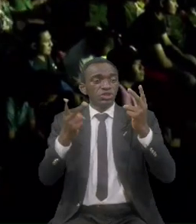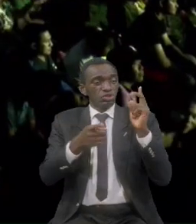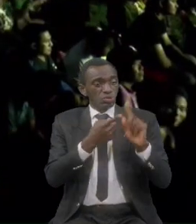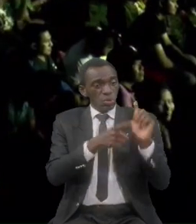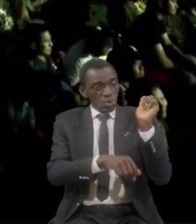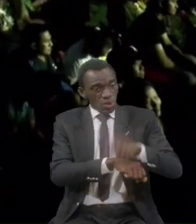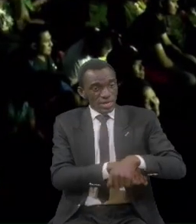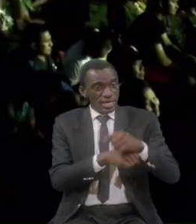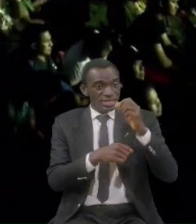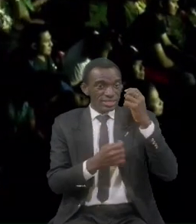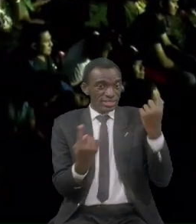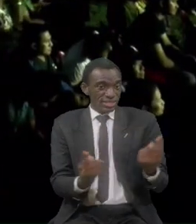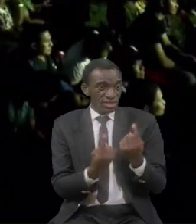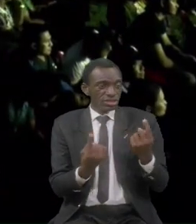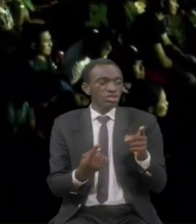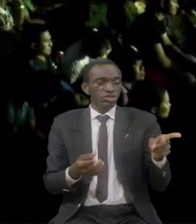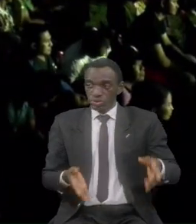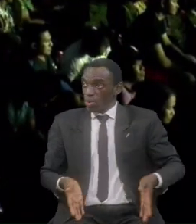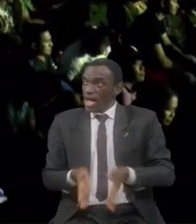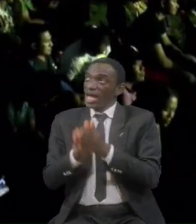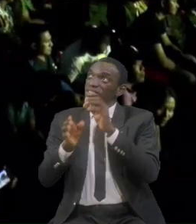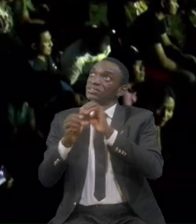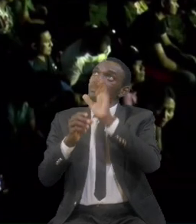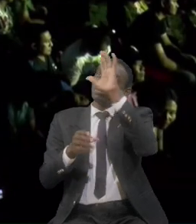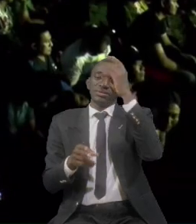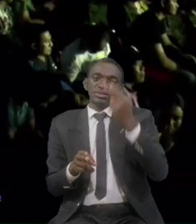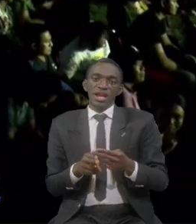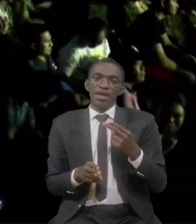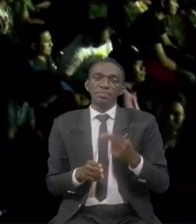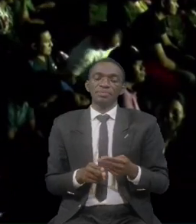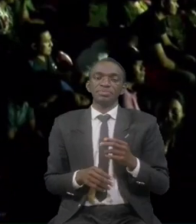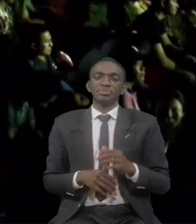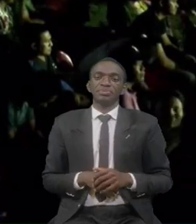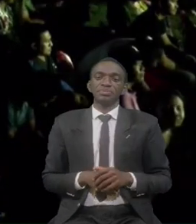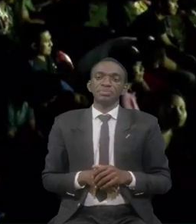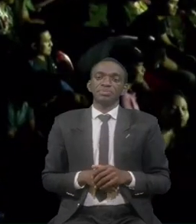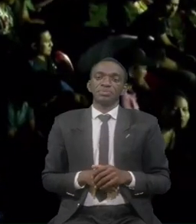in His name. Ang gahom og ang kaninga bilagro sa diya sa